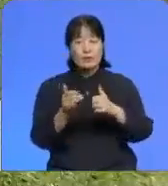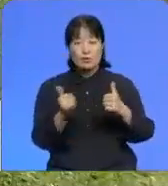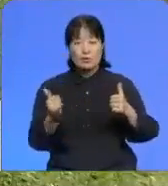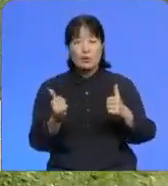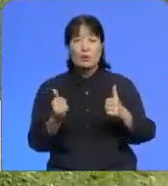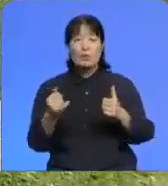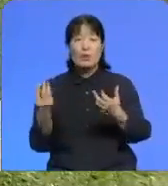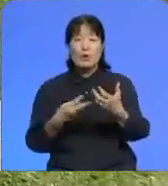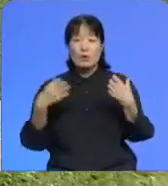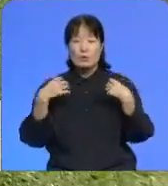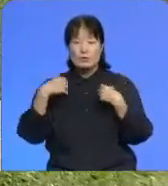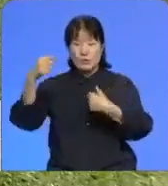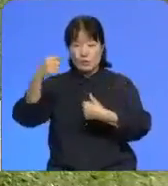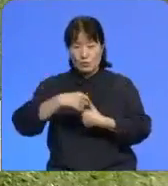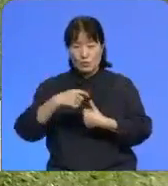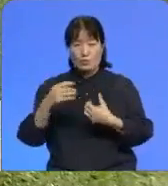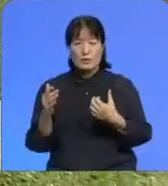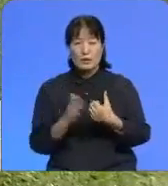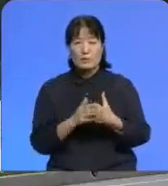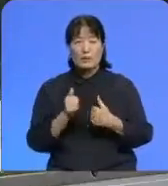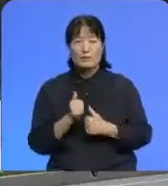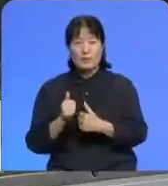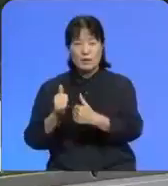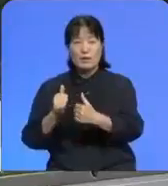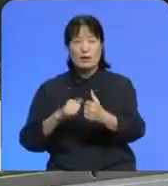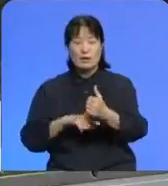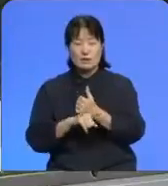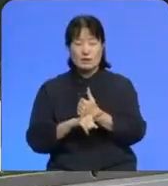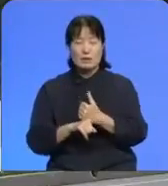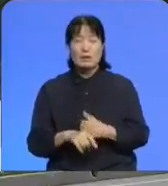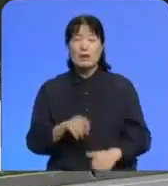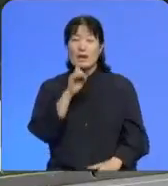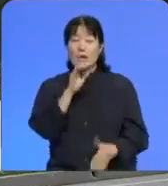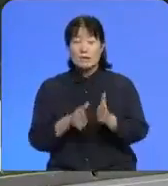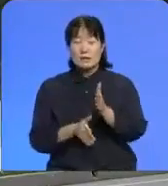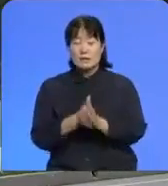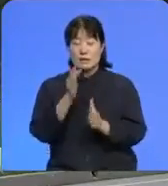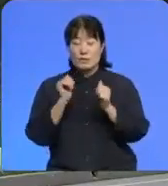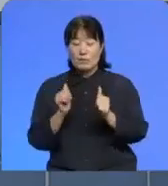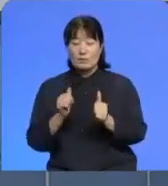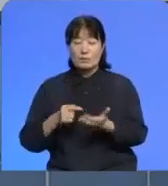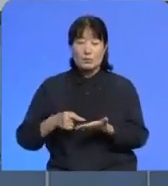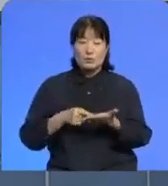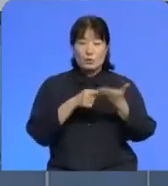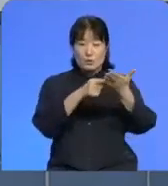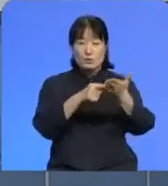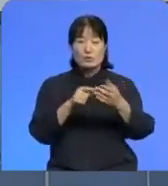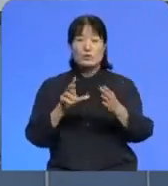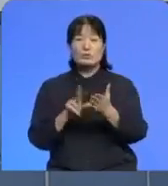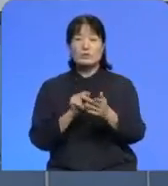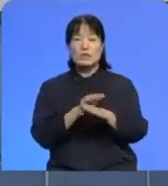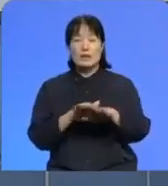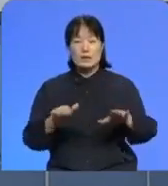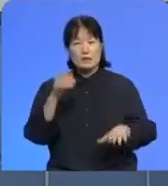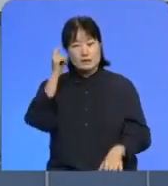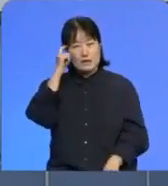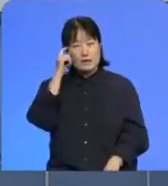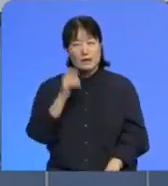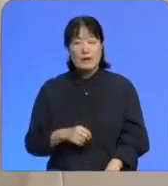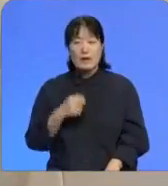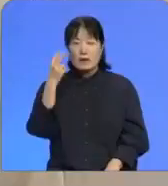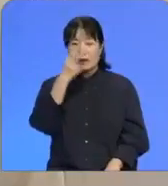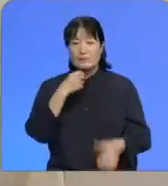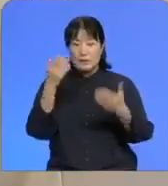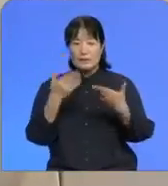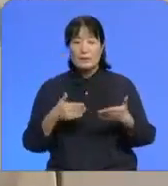권고에 따랐을 뿐이란 겁니다. 강릉시는 법적 소송을 통해 문제를 해결하기로 결정했습니다. 감사를 받았지만 거기에